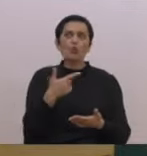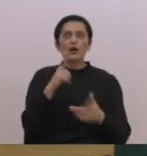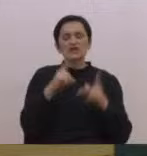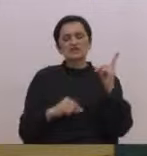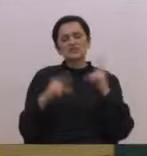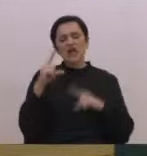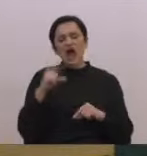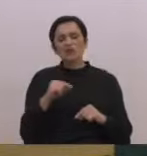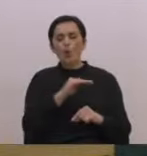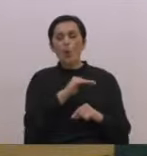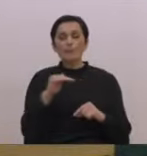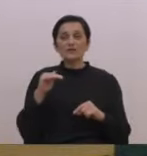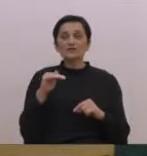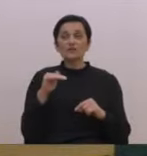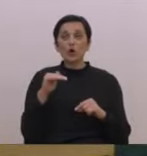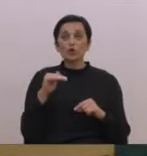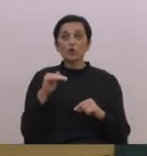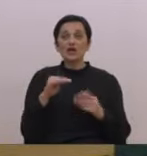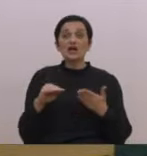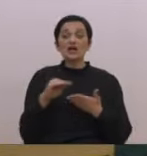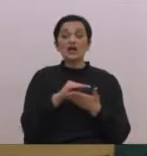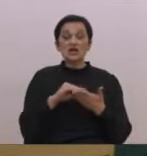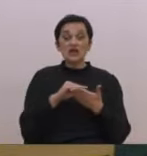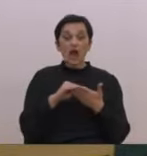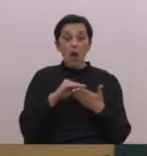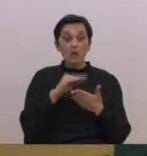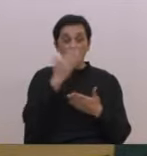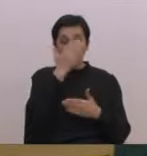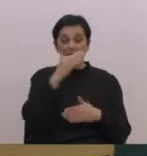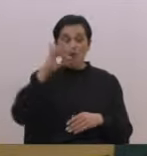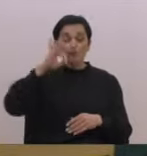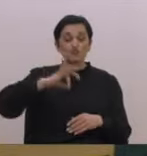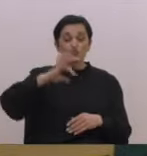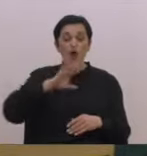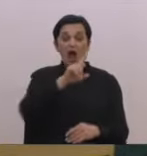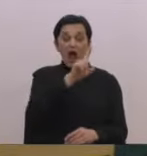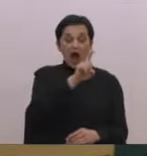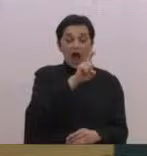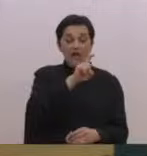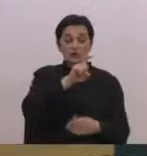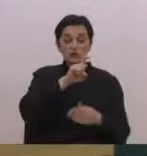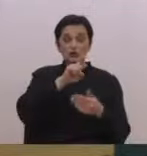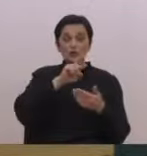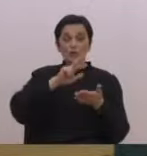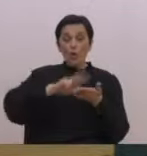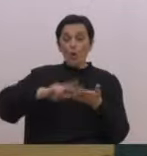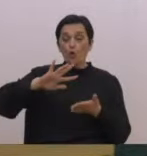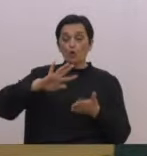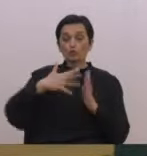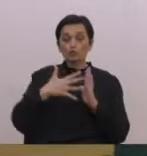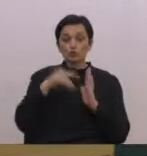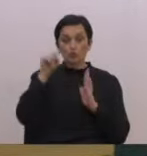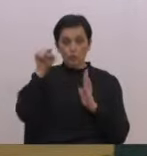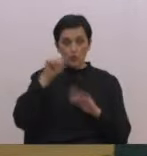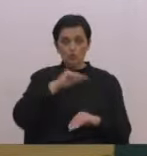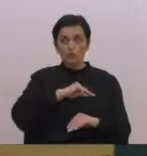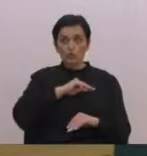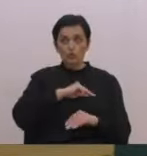statistika ofitsialuri გაუმეორეთ ხალხს, პროცენტი კი არა, 100-დან 85 თურმე სოფლად მუშაობს